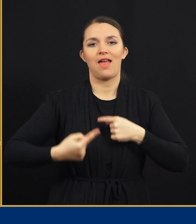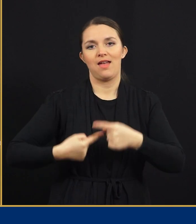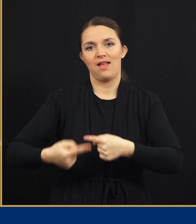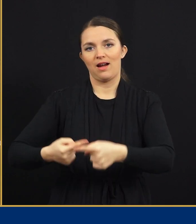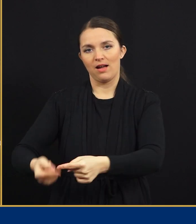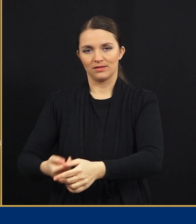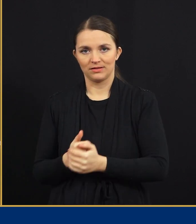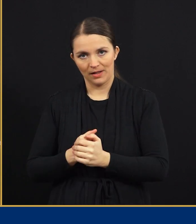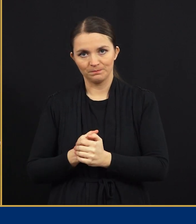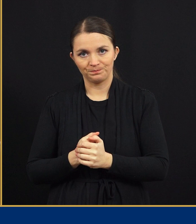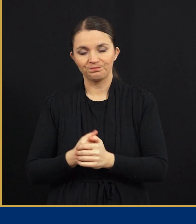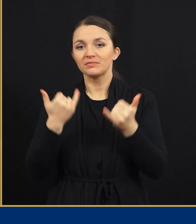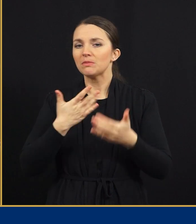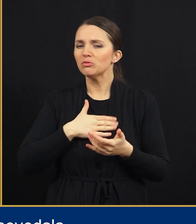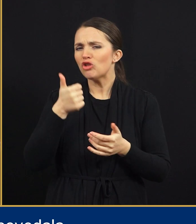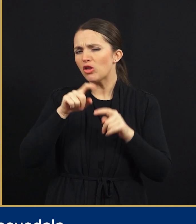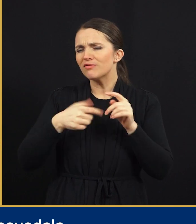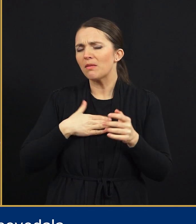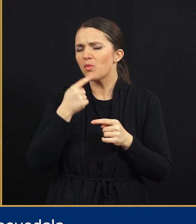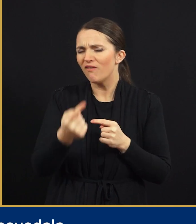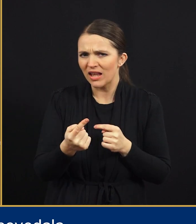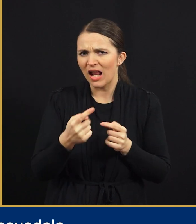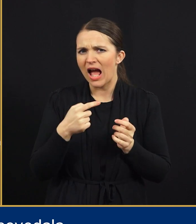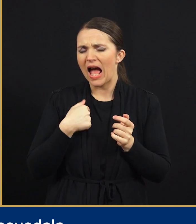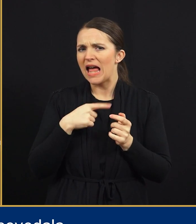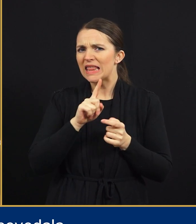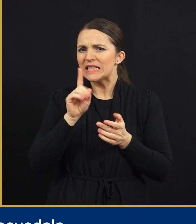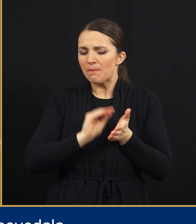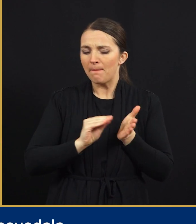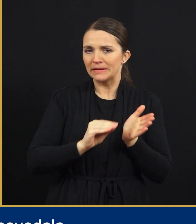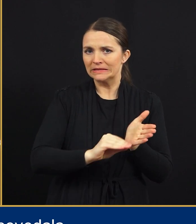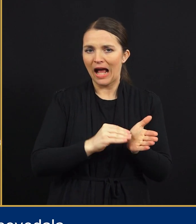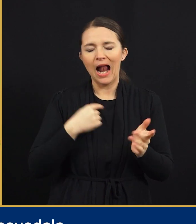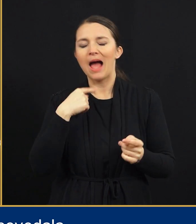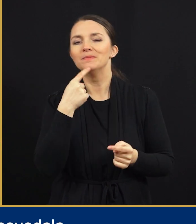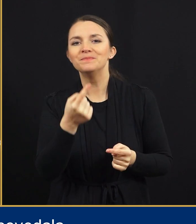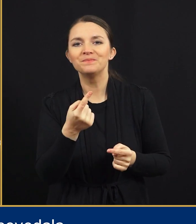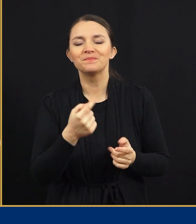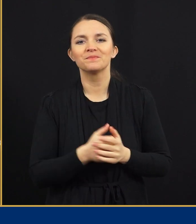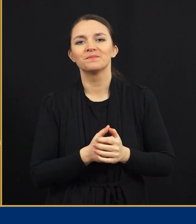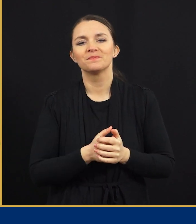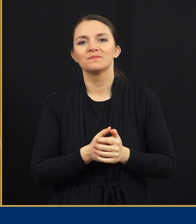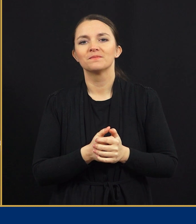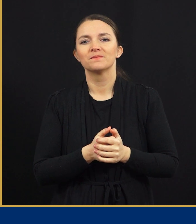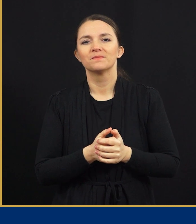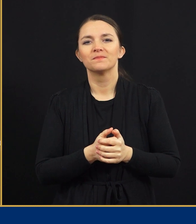naslednje generacije. Zdaj pa rada še eno stvar povedala, ki si je nisem napisala.